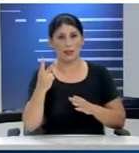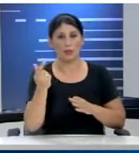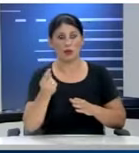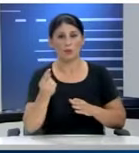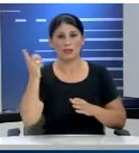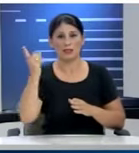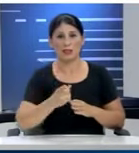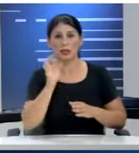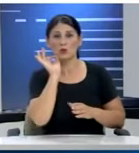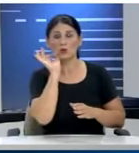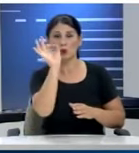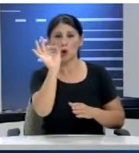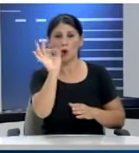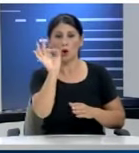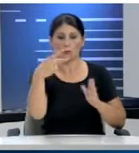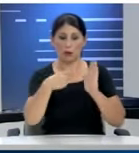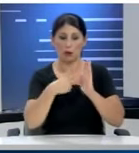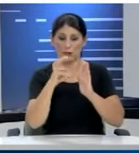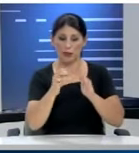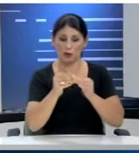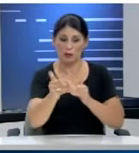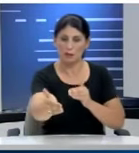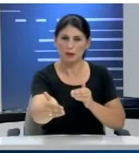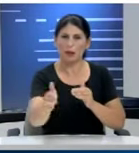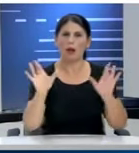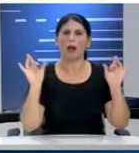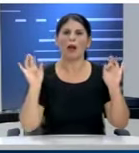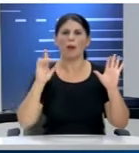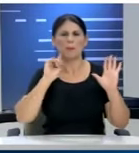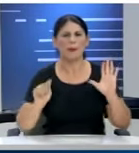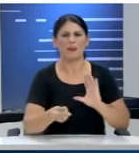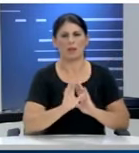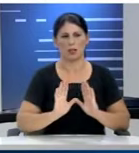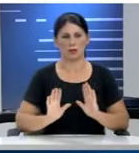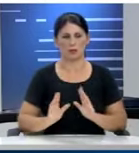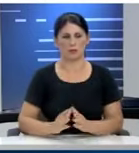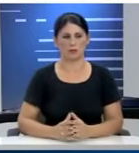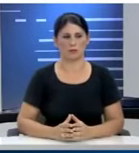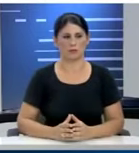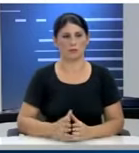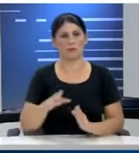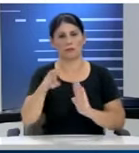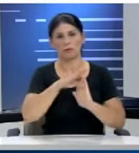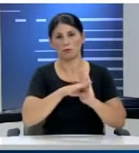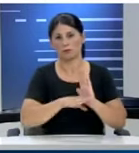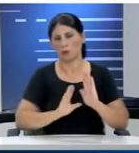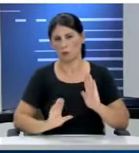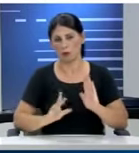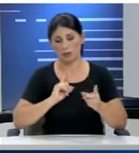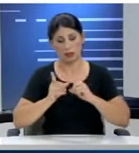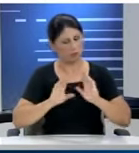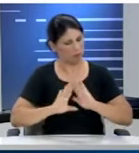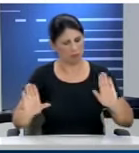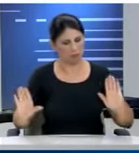2,5% στόχο από το 20 και μετά, χωρίς να παραβιάζουμε το πρόγραμμα, χωρίς να παραβιάζουμε τη